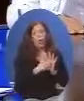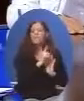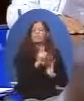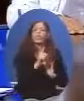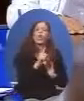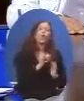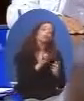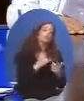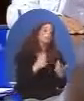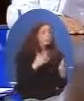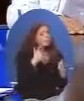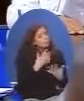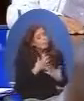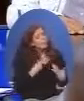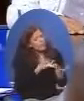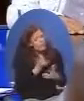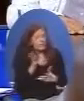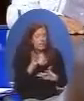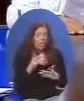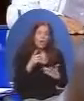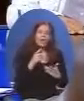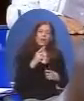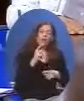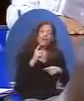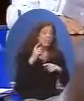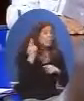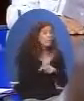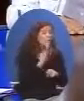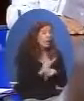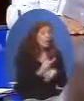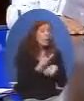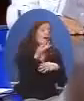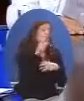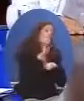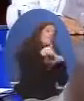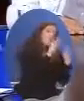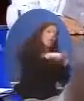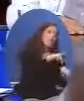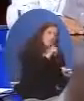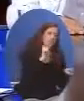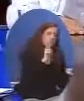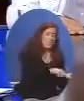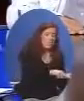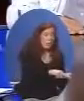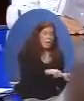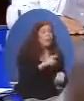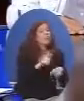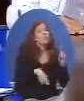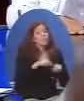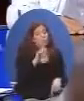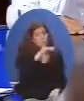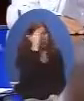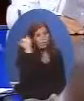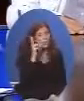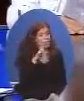על איזושהי נטייה, אלא נטייה אולי לפעמים היא דווקא לכיוון ההפוך. והמדיניות היא לכיוון ההפוך, ולפעמים יותר מדי.